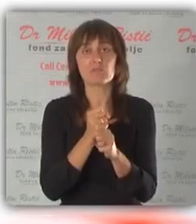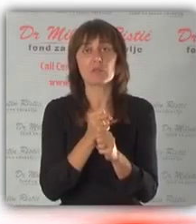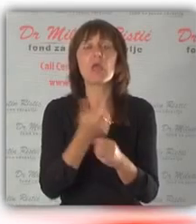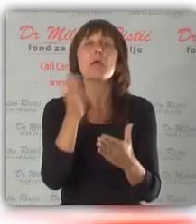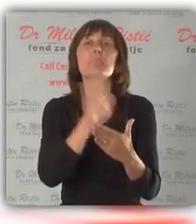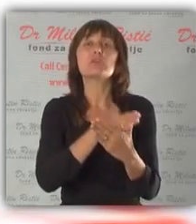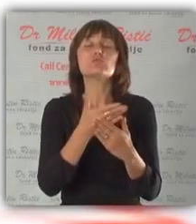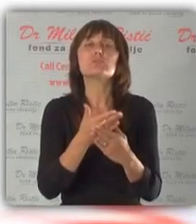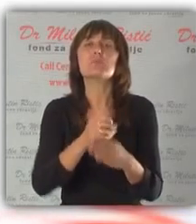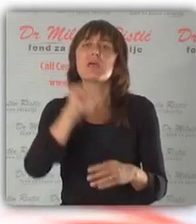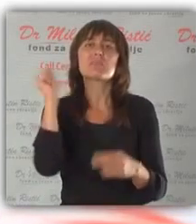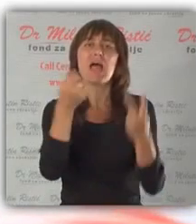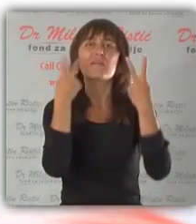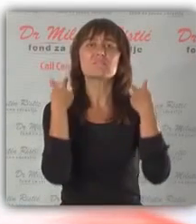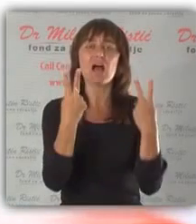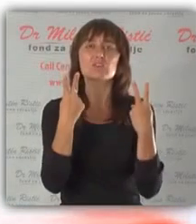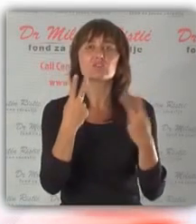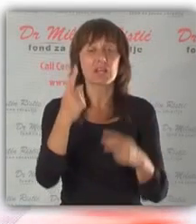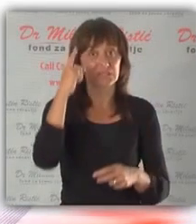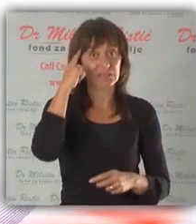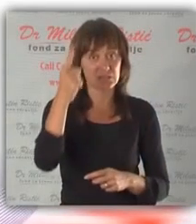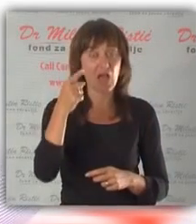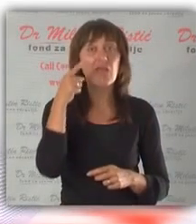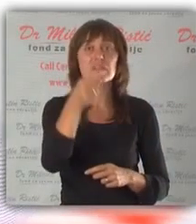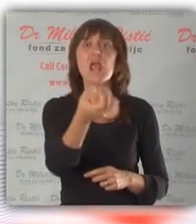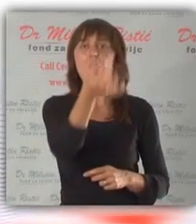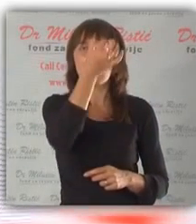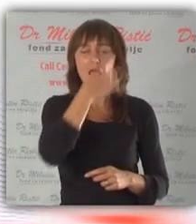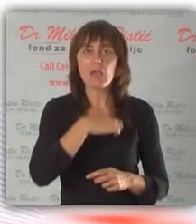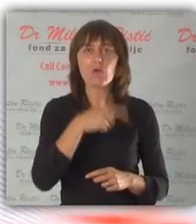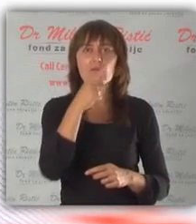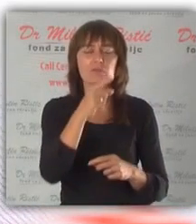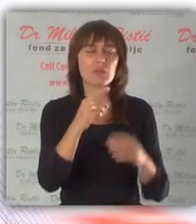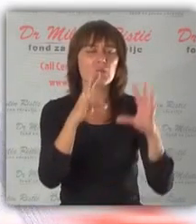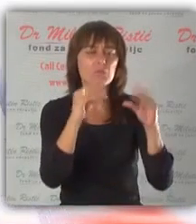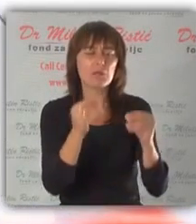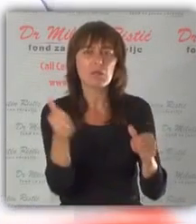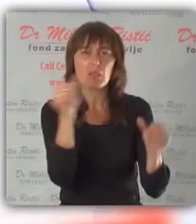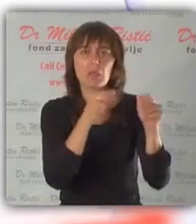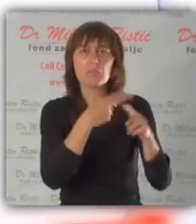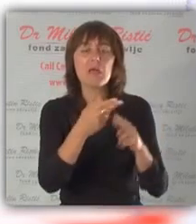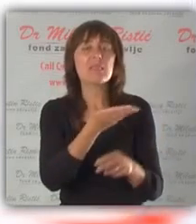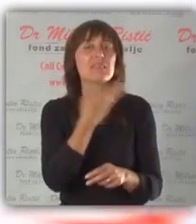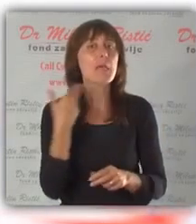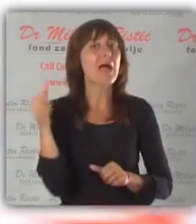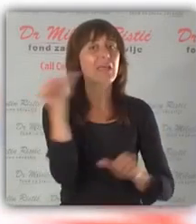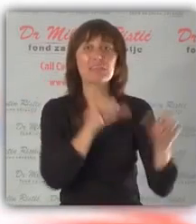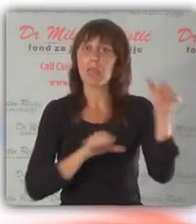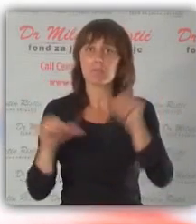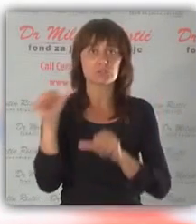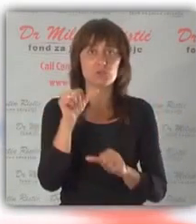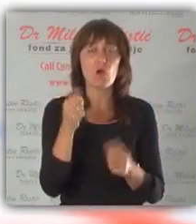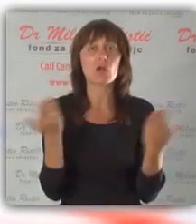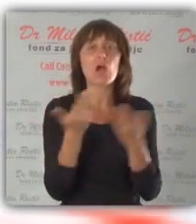Međutim, najvažnije je da se zna da ti lekovi toliko razblaženi više nemaju hemijsko